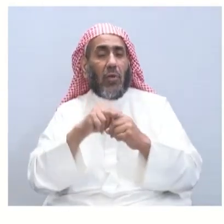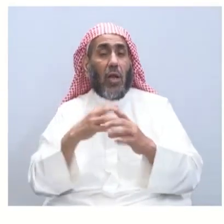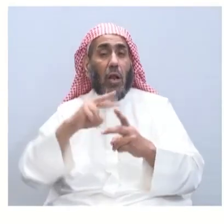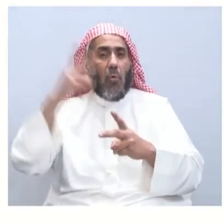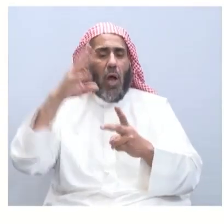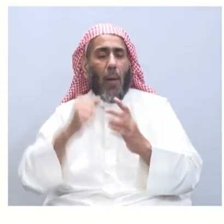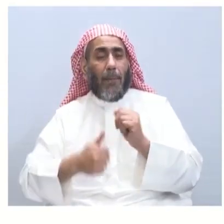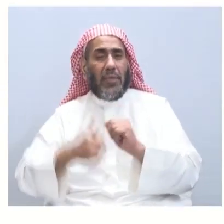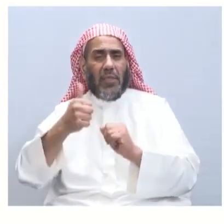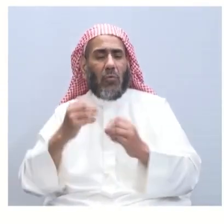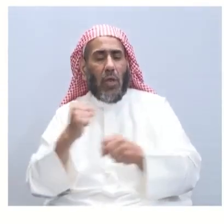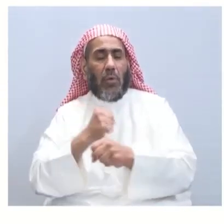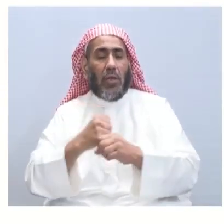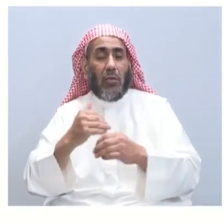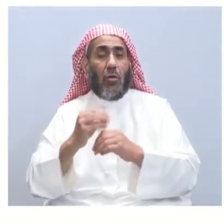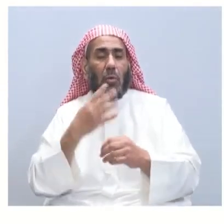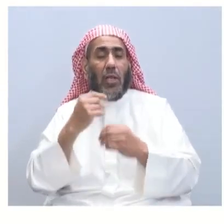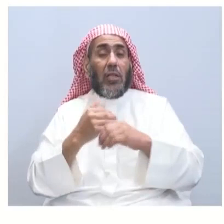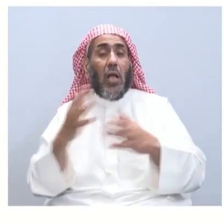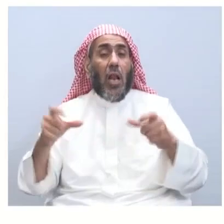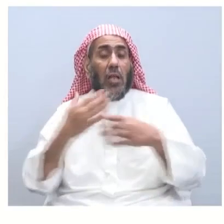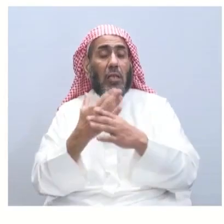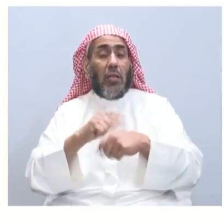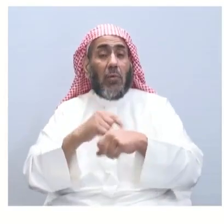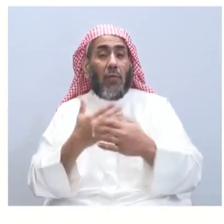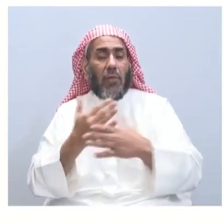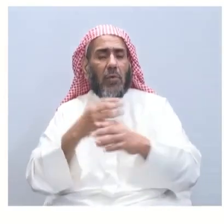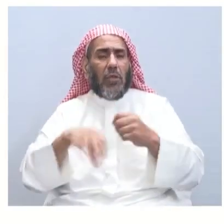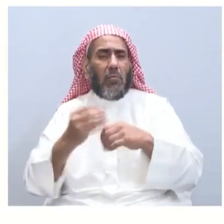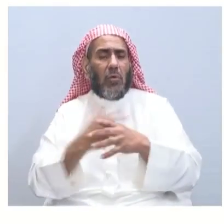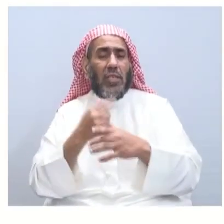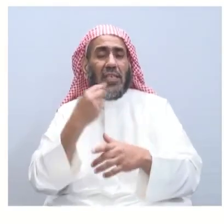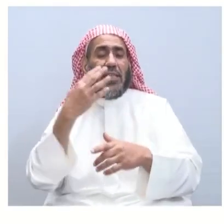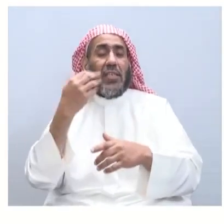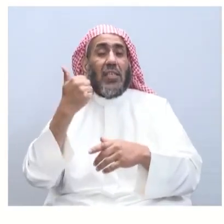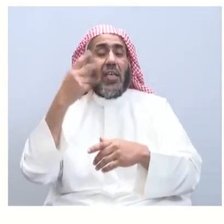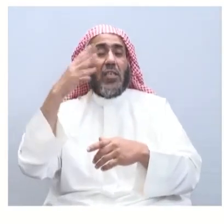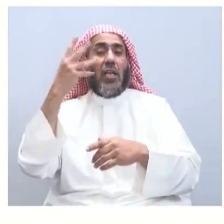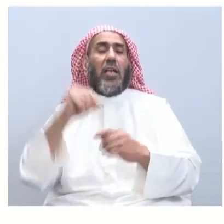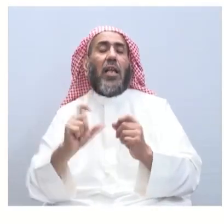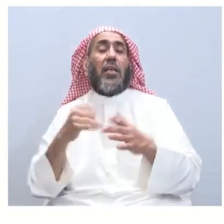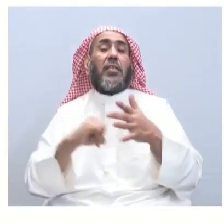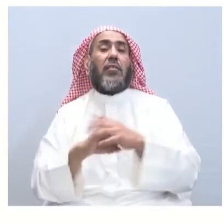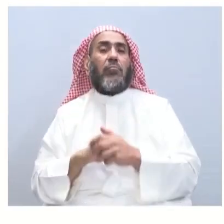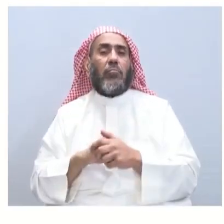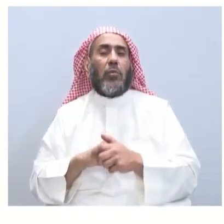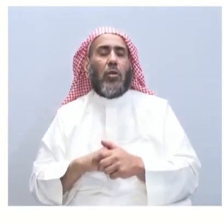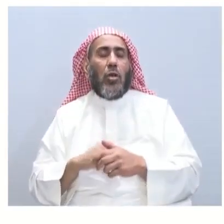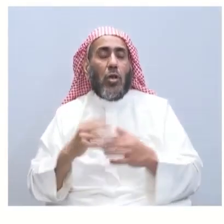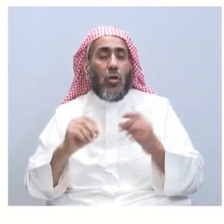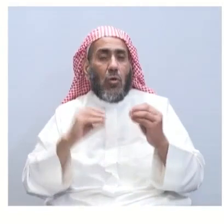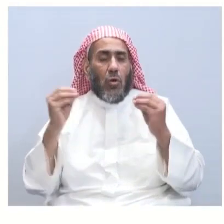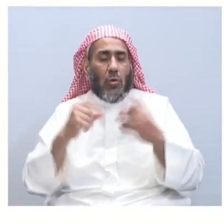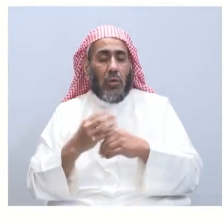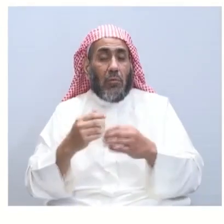المواهب الصاعده والعمل على تطويرها ويبلغ عدد الانديه الادبيه في مناطق المملكه 16 ناديا المؤتمرات الادبيه